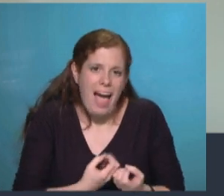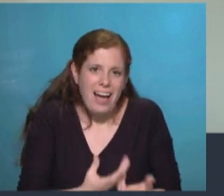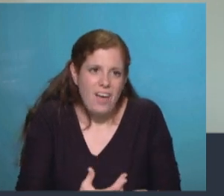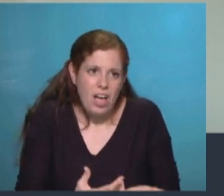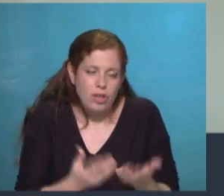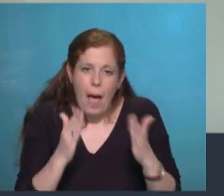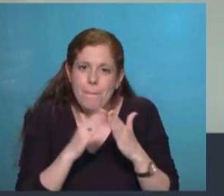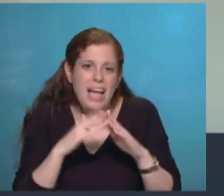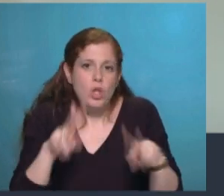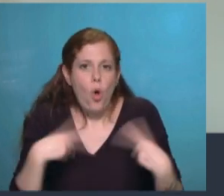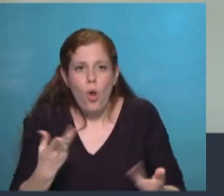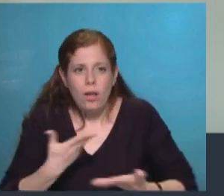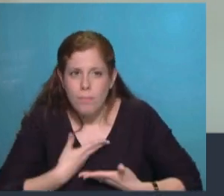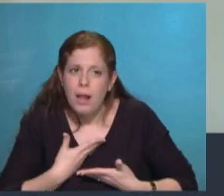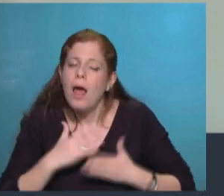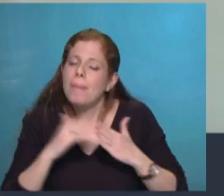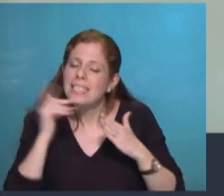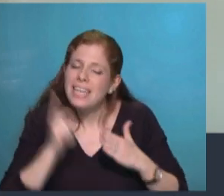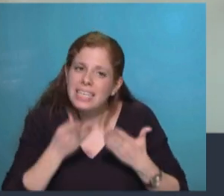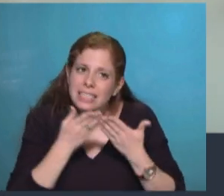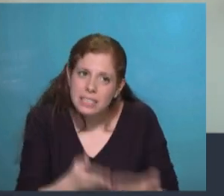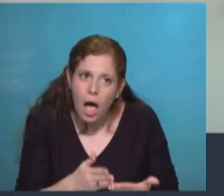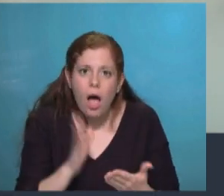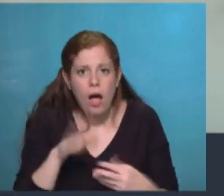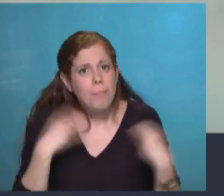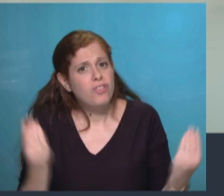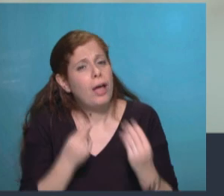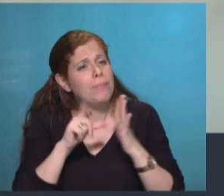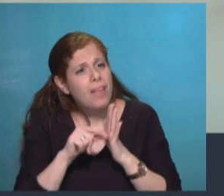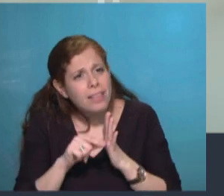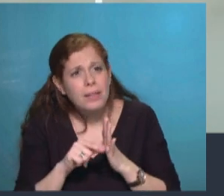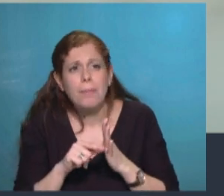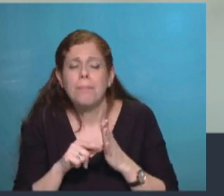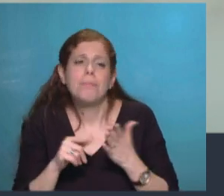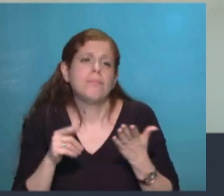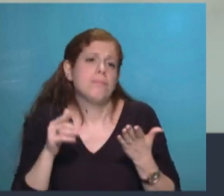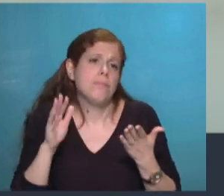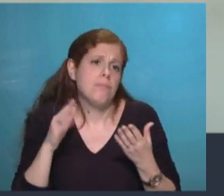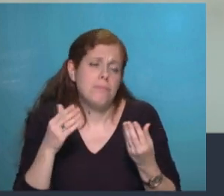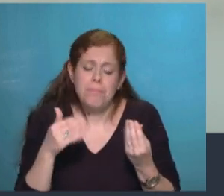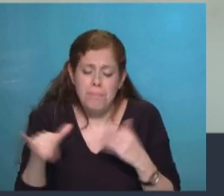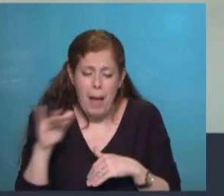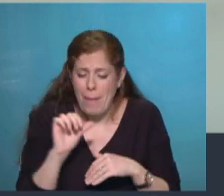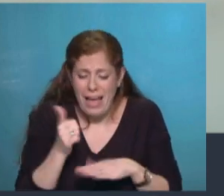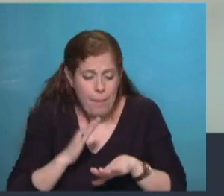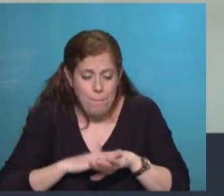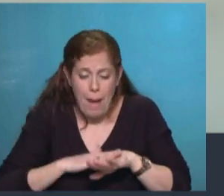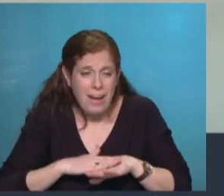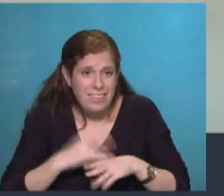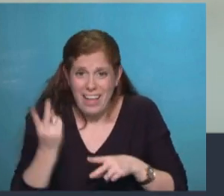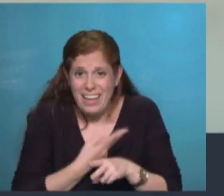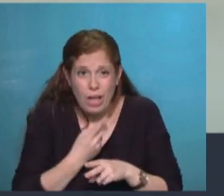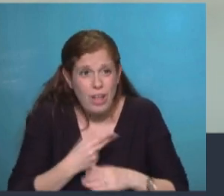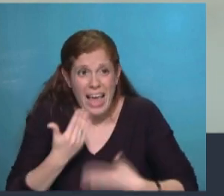שהבית לא יכול לספוג. הבית צריך עזרה, גם בדברים טכניים, ברמה הכי פרקטית של ההתנהלות, וגם זה